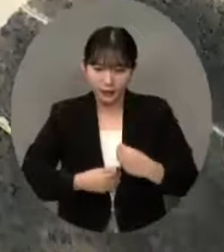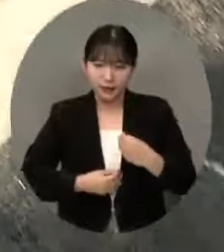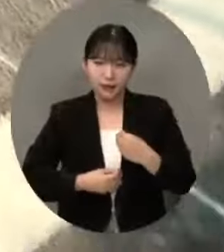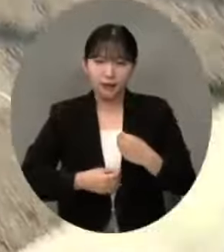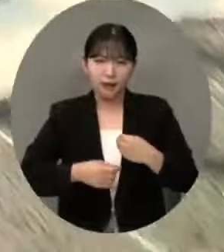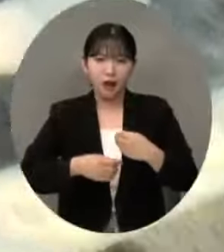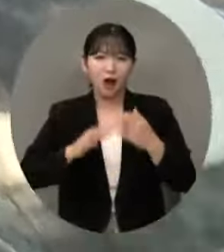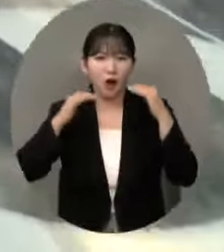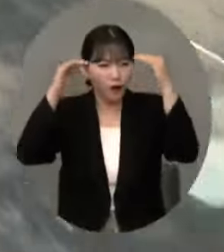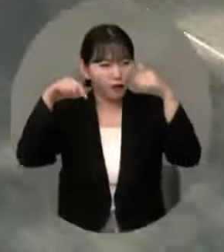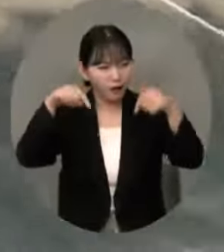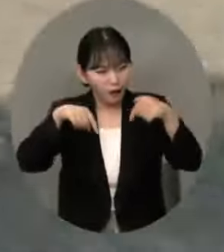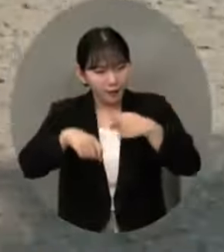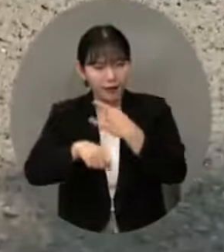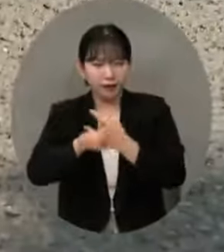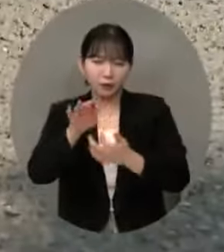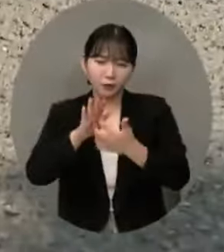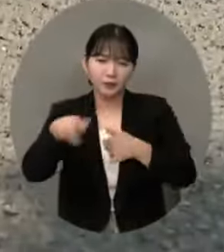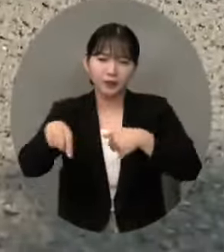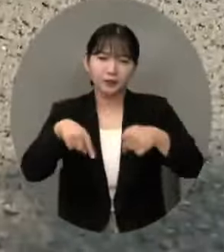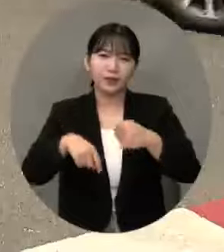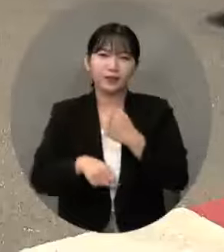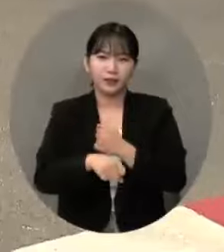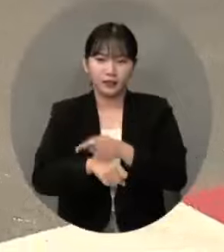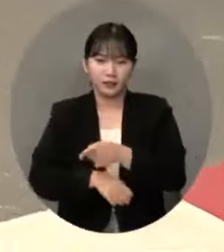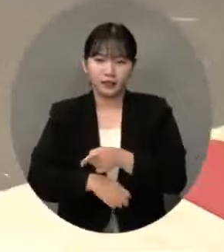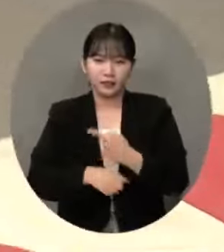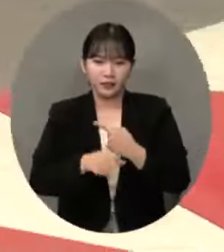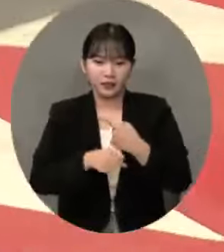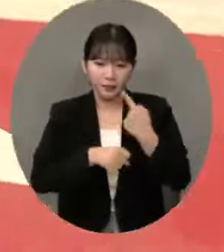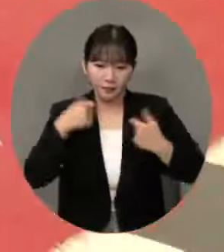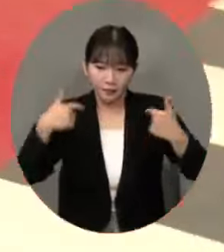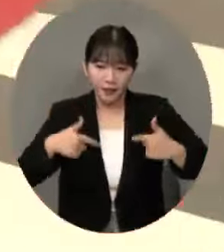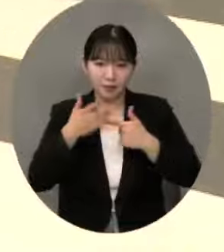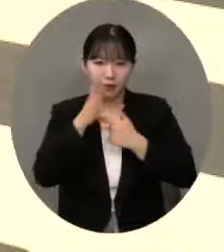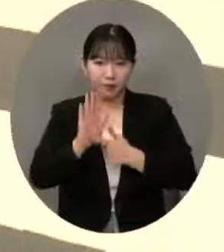협의의 대상으로 삼는 꼼수 정책까지 등장하며 매년